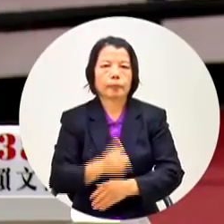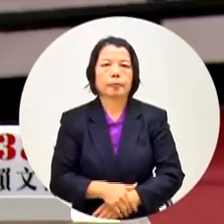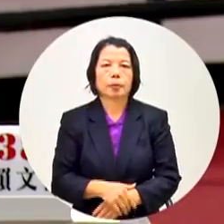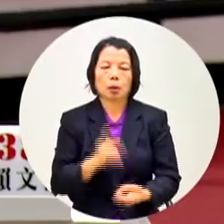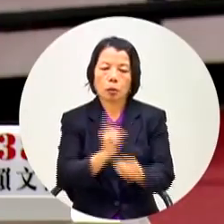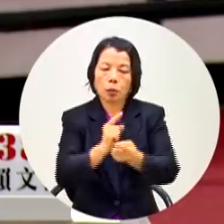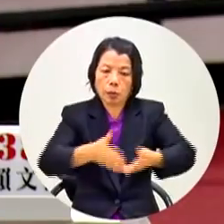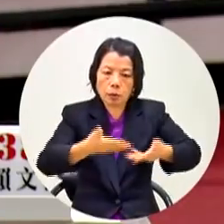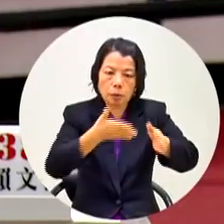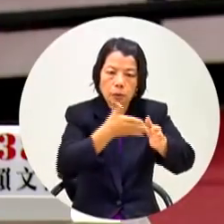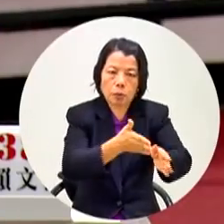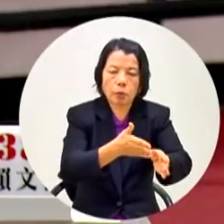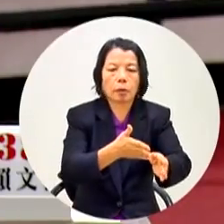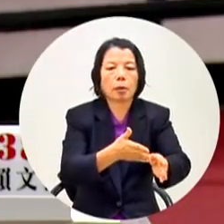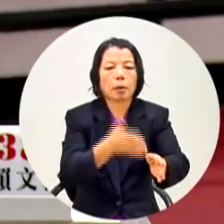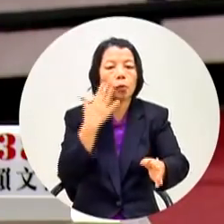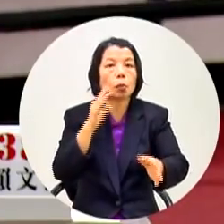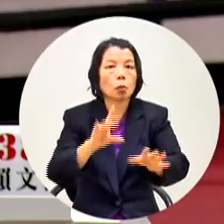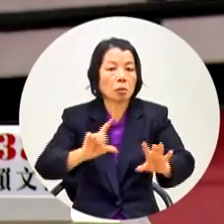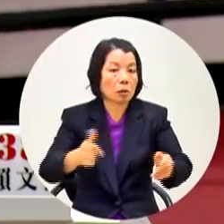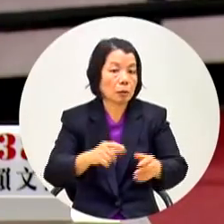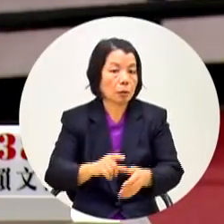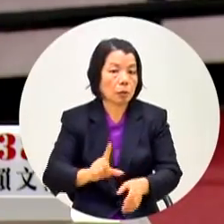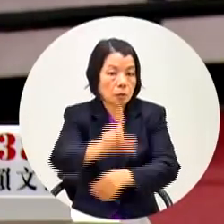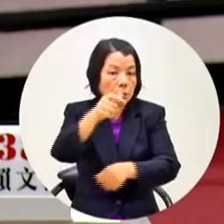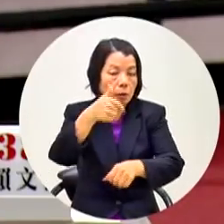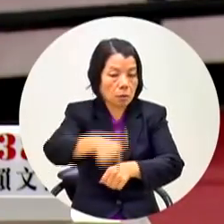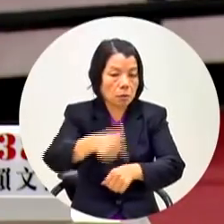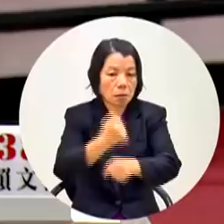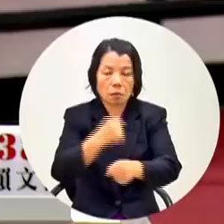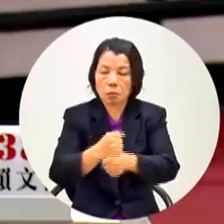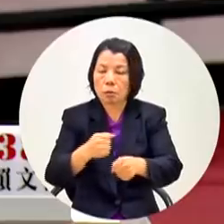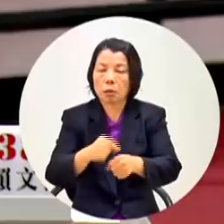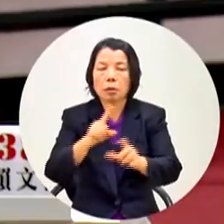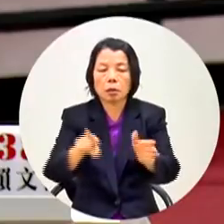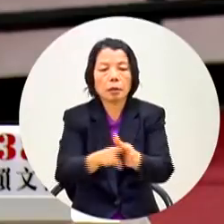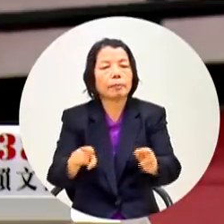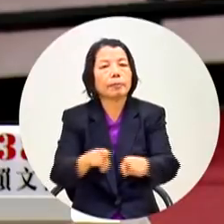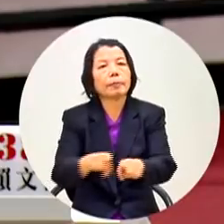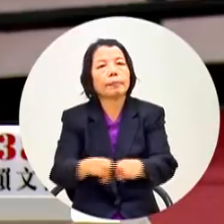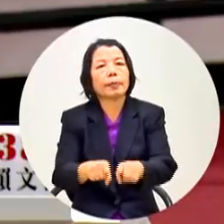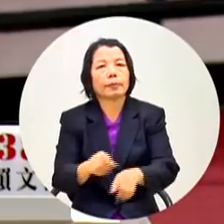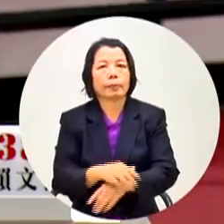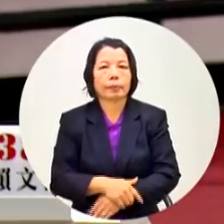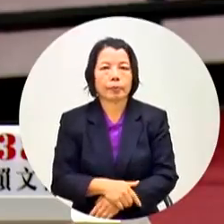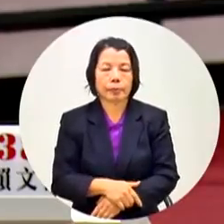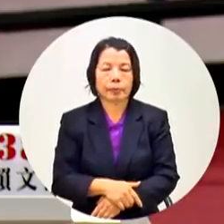所以也不用担心啦，我看你是10点、11点叫营业时间，其他还是跟一般道路一样。